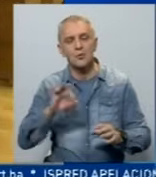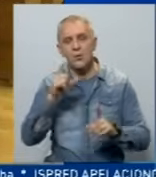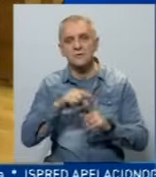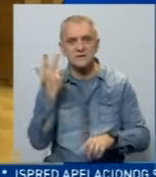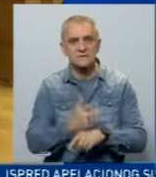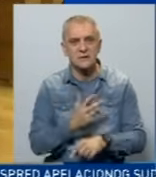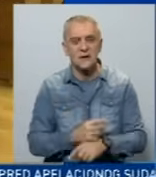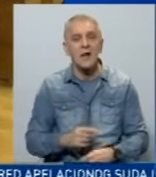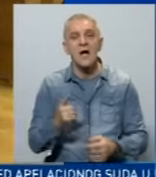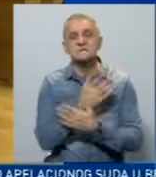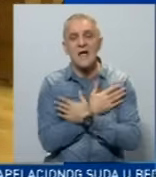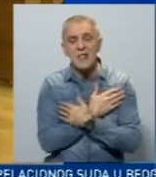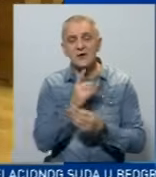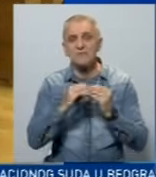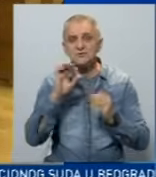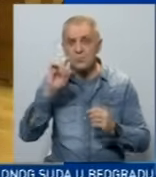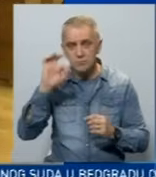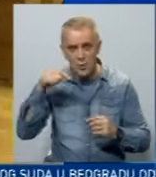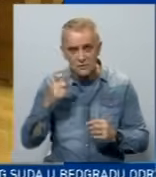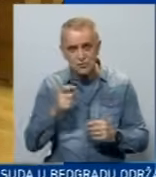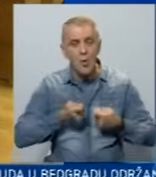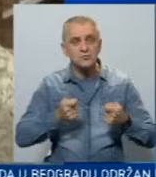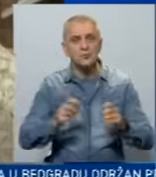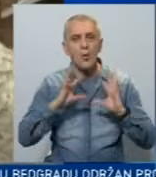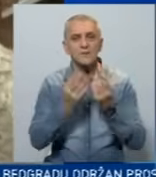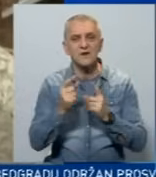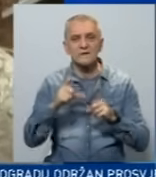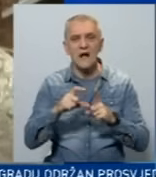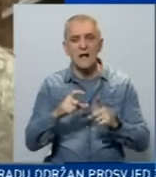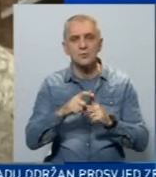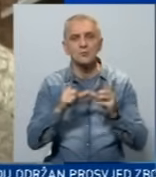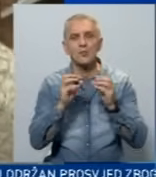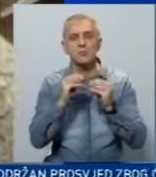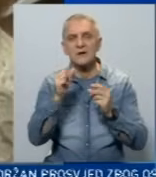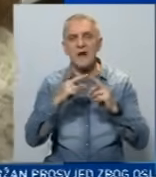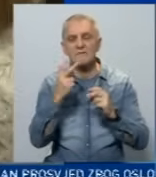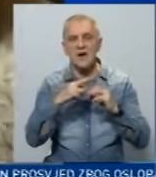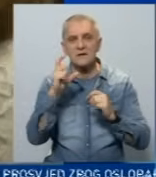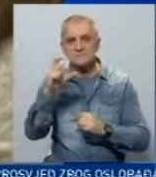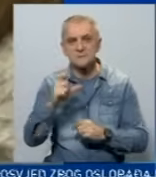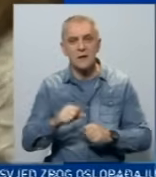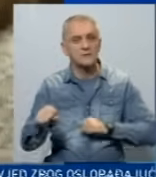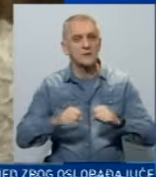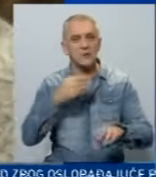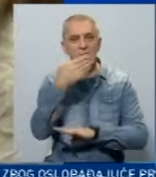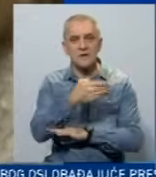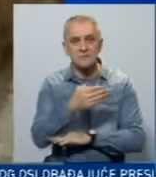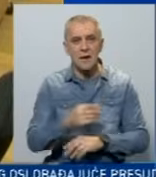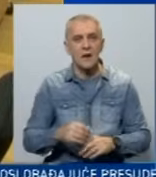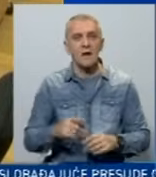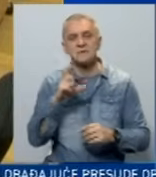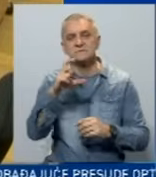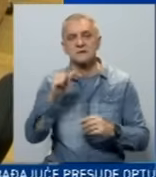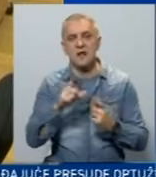od 3 sata dnevno. Uz Zeljkovića i Bojića optužnicom je obuhvaćen i Dragan Dubravac, direktor firme Promeding, Sani